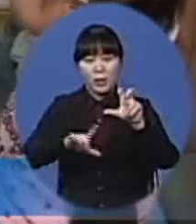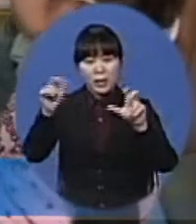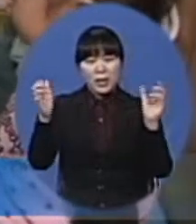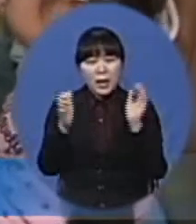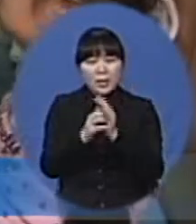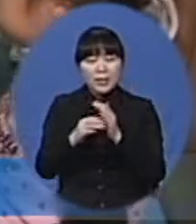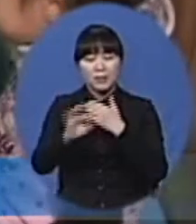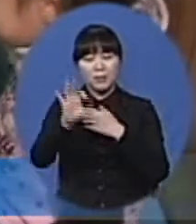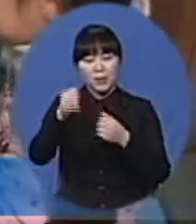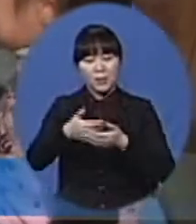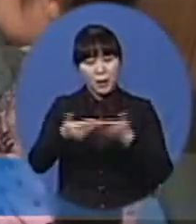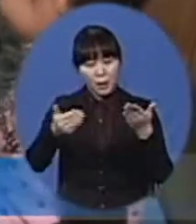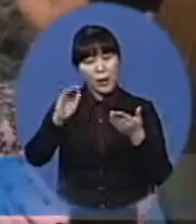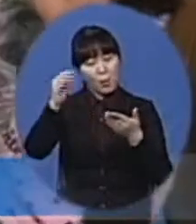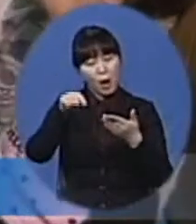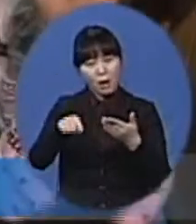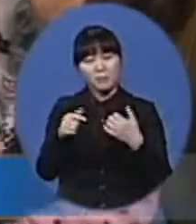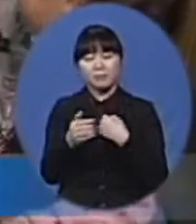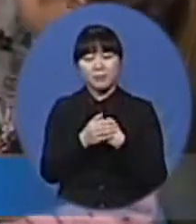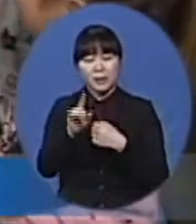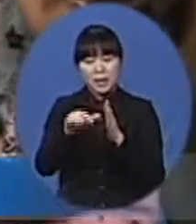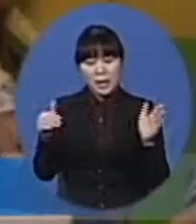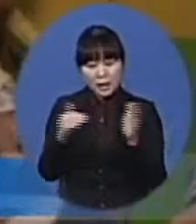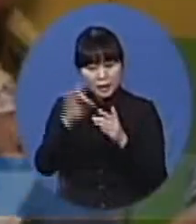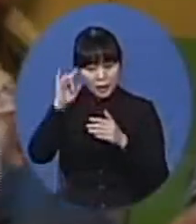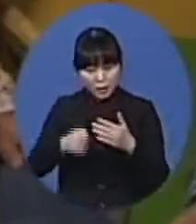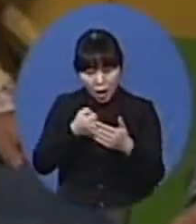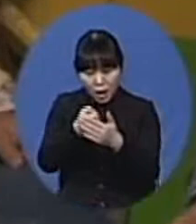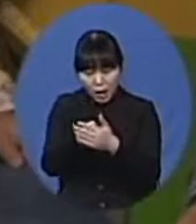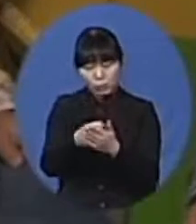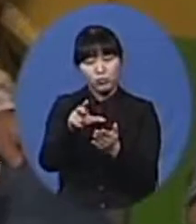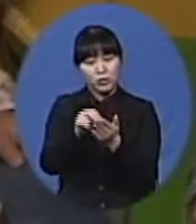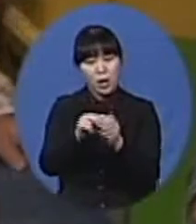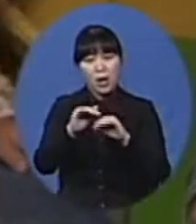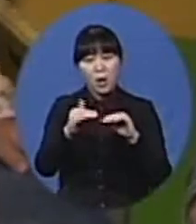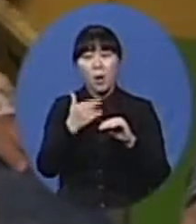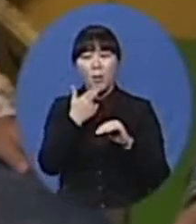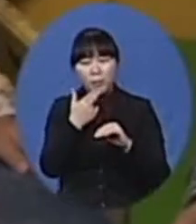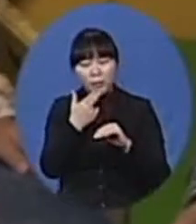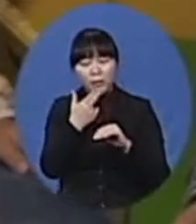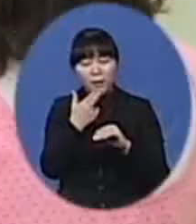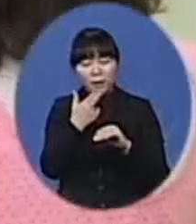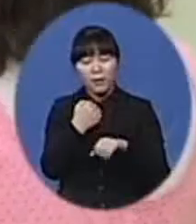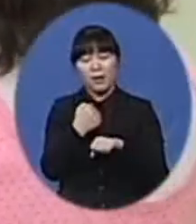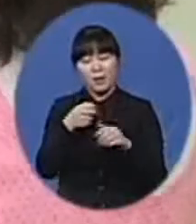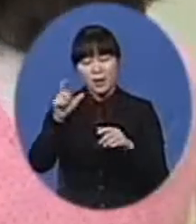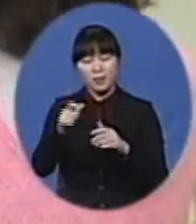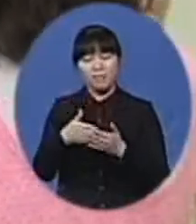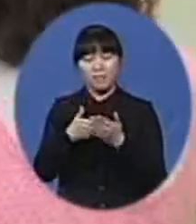25일까지 예비비를 배분하면 된다면서 그때까지 의사결정을 해서 문제가 생기지 않도록 하겠다고